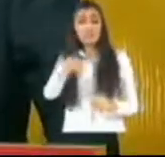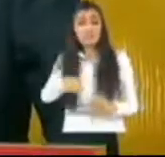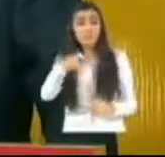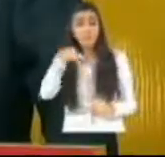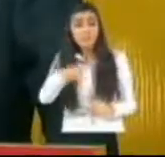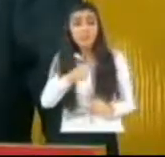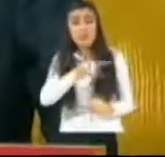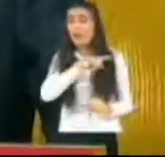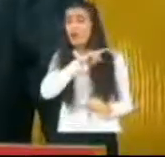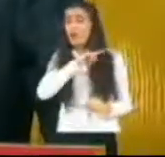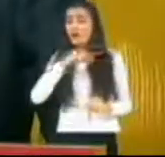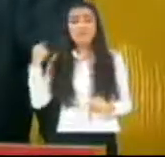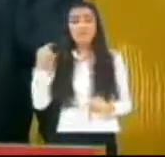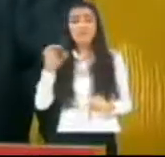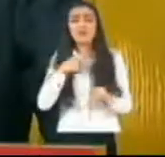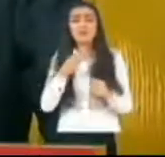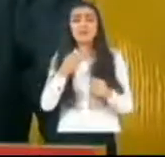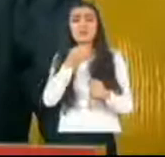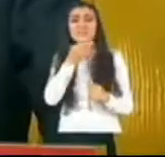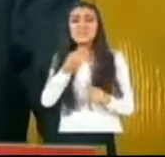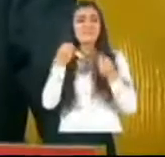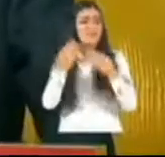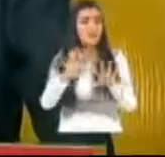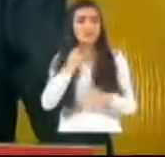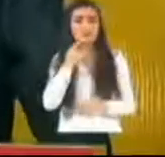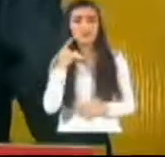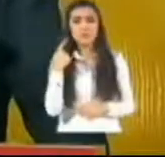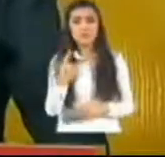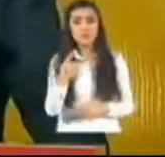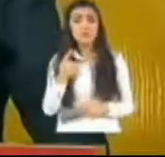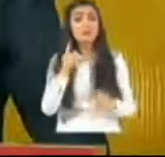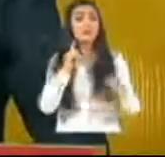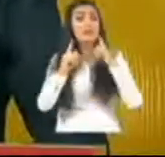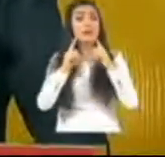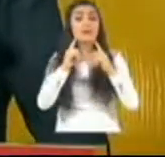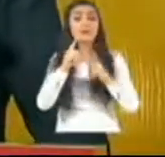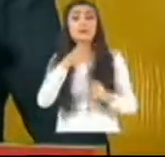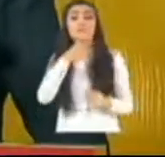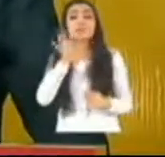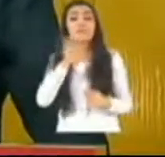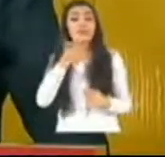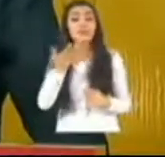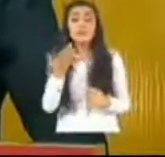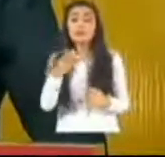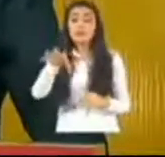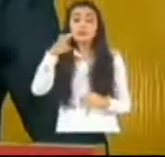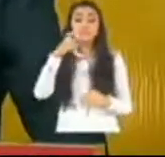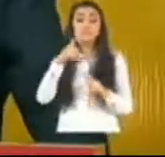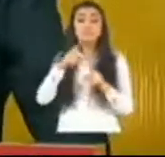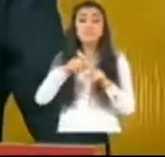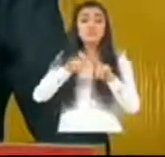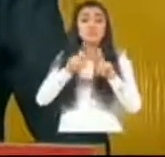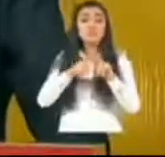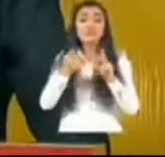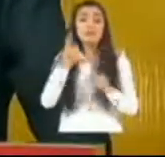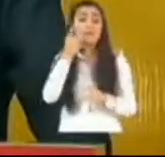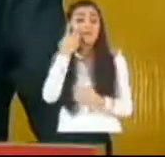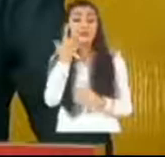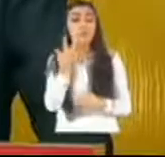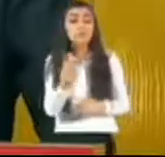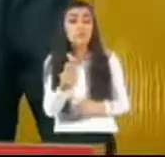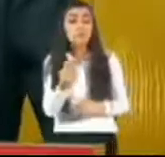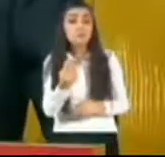de asla fırsat vermeyecektir. Davasını bilmeyene ne tanık ne de kefil